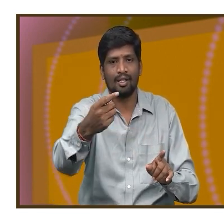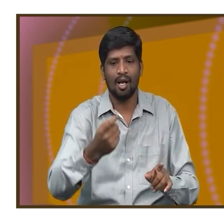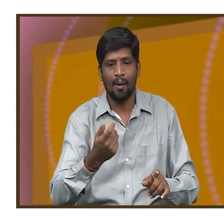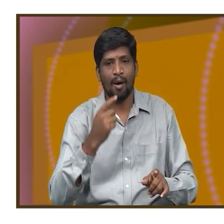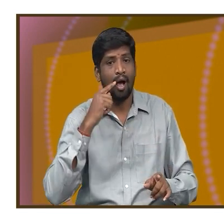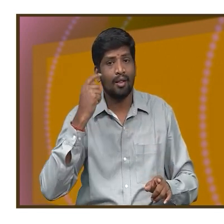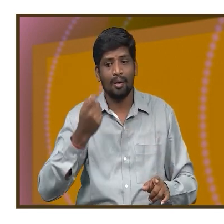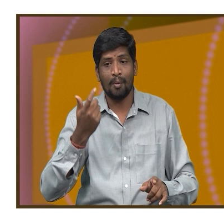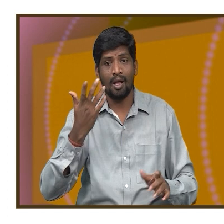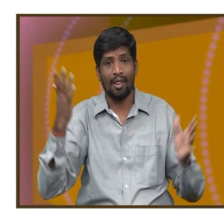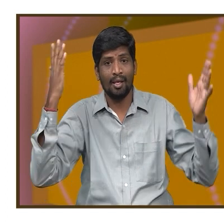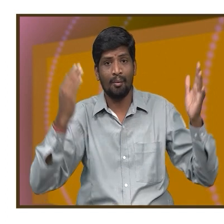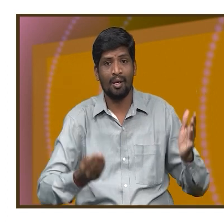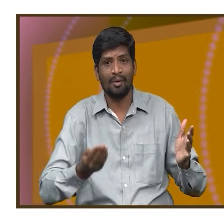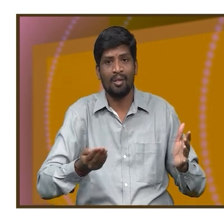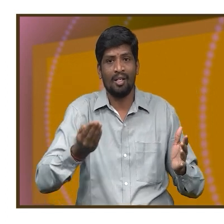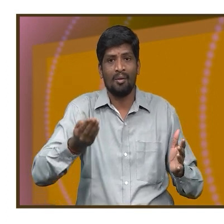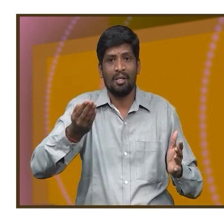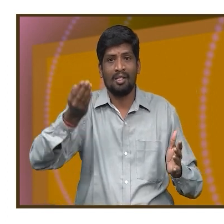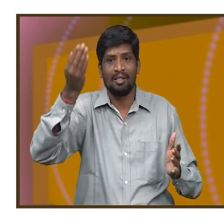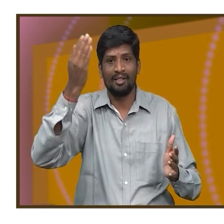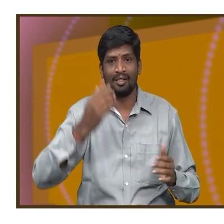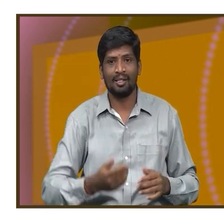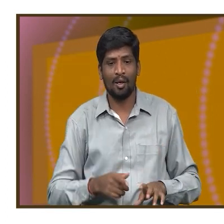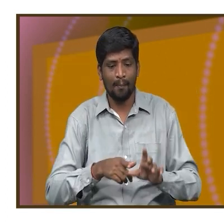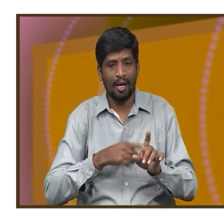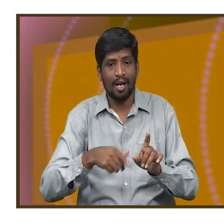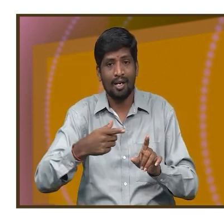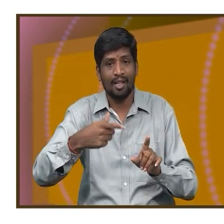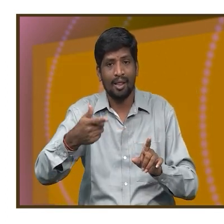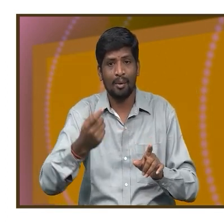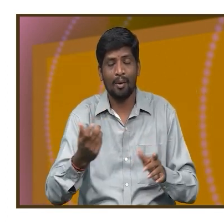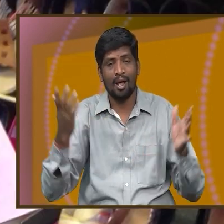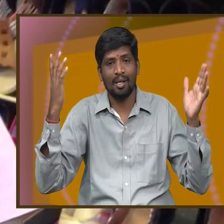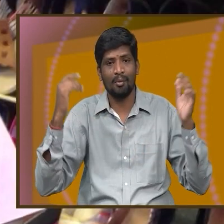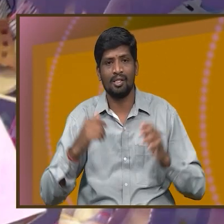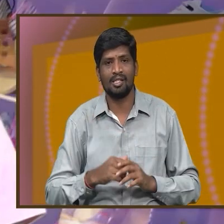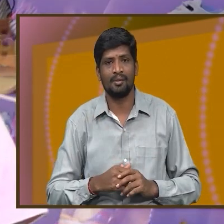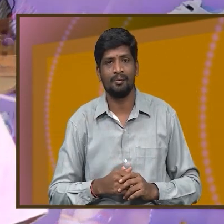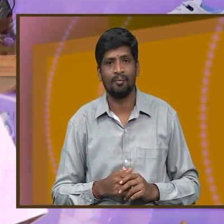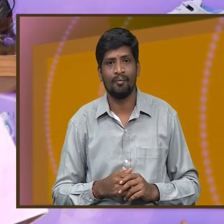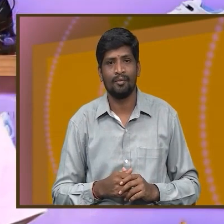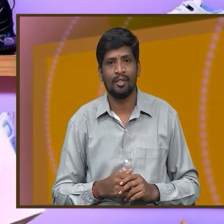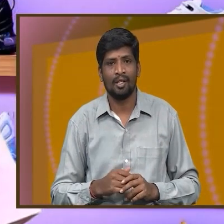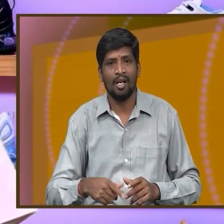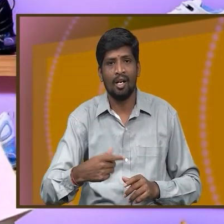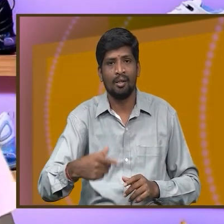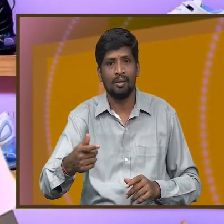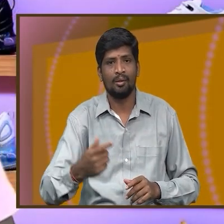வந்து பணம் கொட்டோ என்று கொட்டுகிறது. பணம் வருடங்கள் இப்படி பல நாட்கள் ஓடிக்கொண்டிருக்கிறது. இப்போ பல நாட்கள்